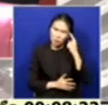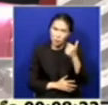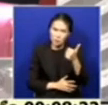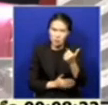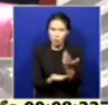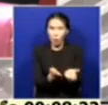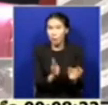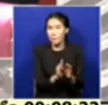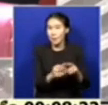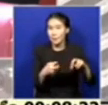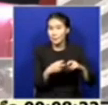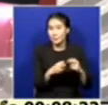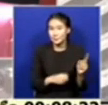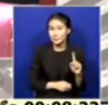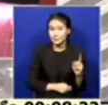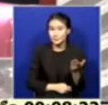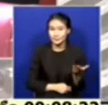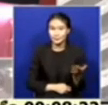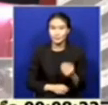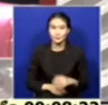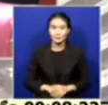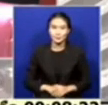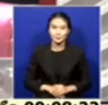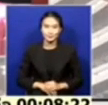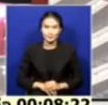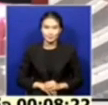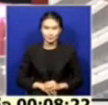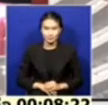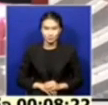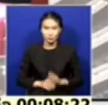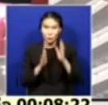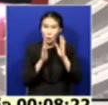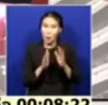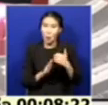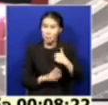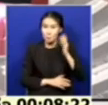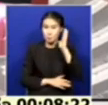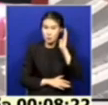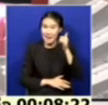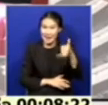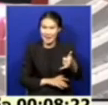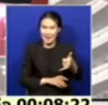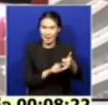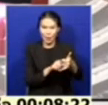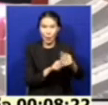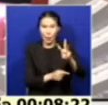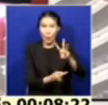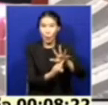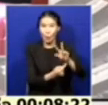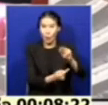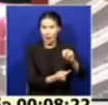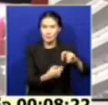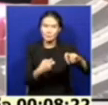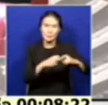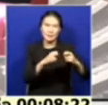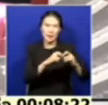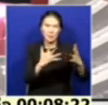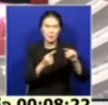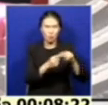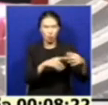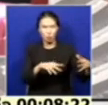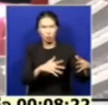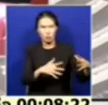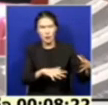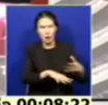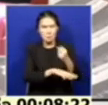ของผู้ที่มีปัญหาทางด้านความมั่นคงก็ไม่ได้เคยเห็นชื่อของคุณนันท์เฉลิมซึ่งน่าจะเป็นเรื่องที่ดี